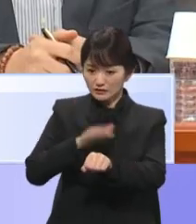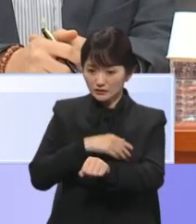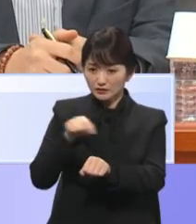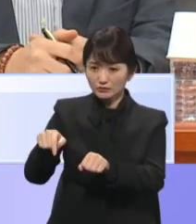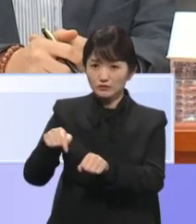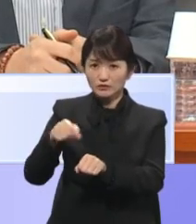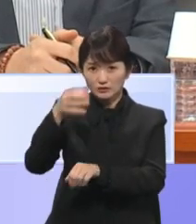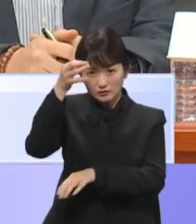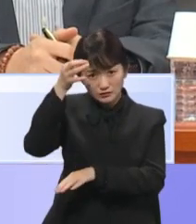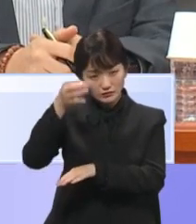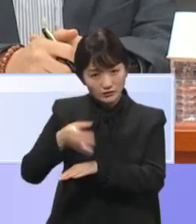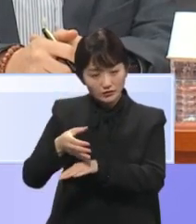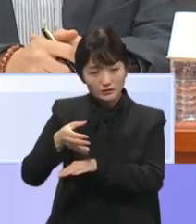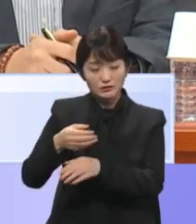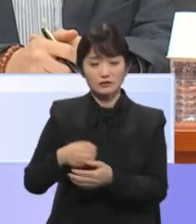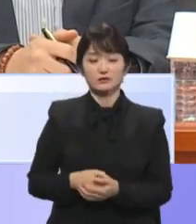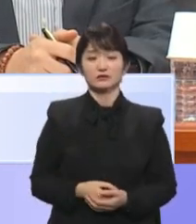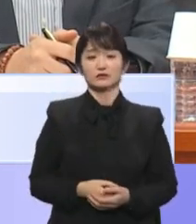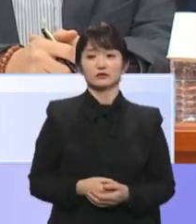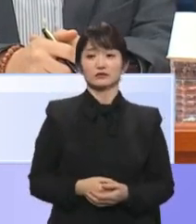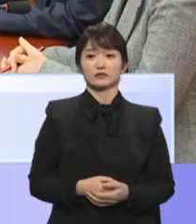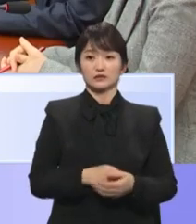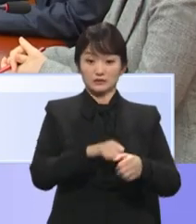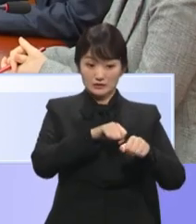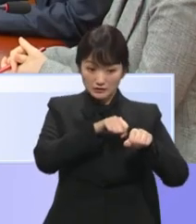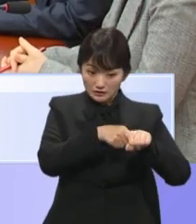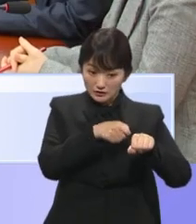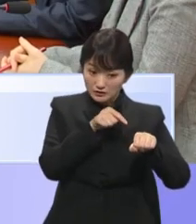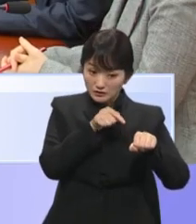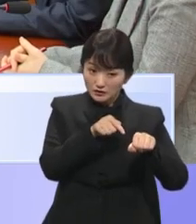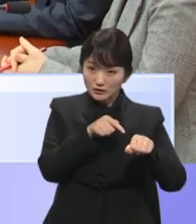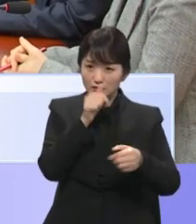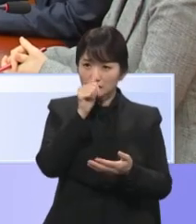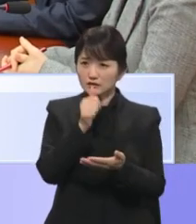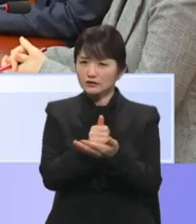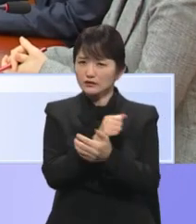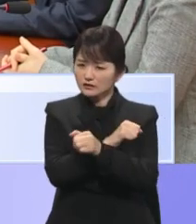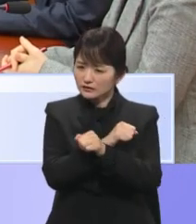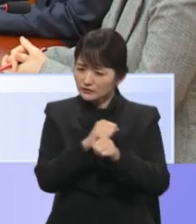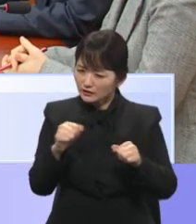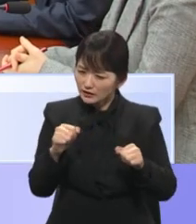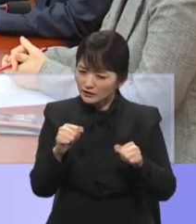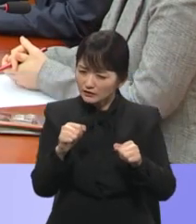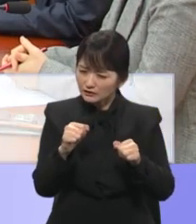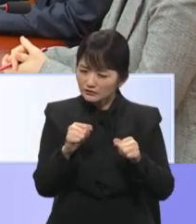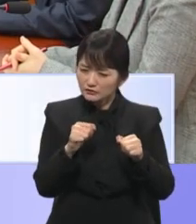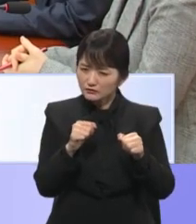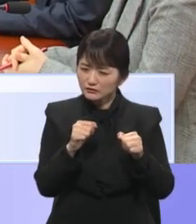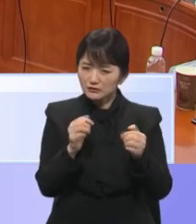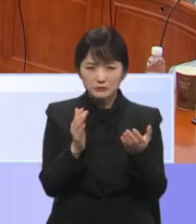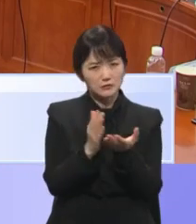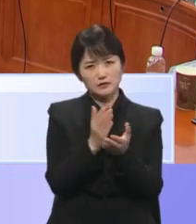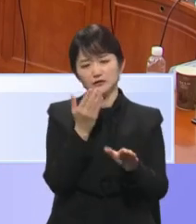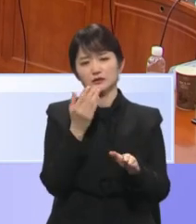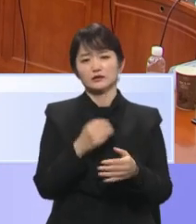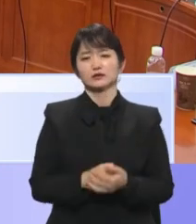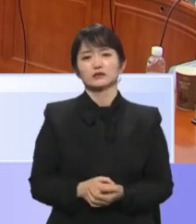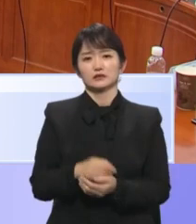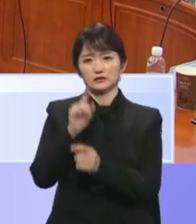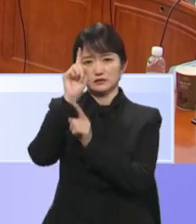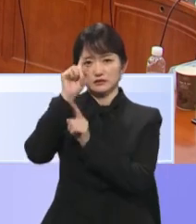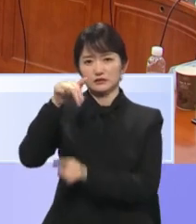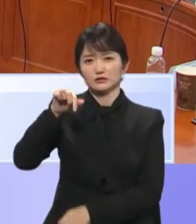것이지 그 징계를 갖다가 죄를 사여 준다는 식으로 표현하면 앞뒤가 안 맞거든요 그 이유를 보면요 이준석 대표에